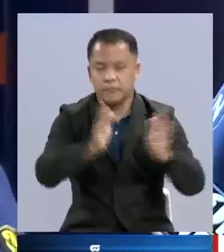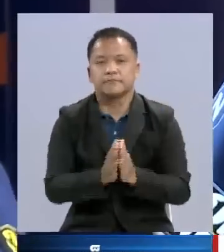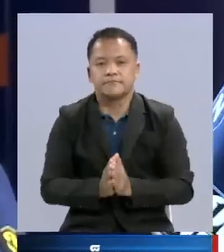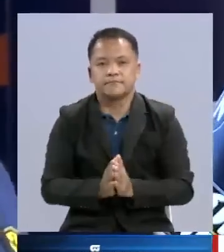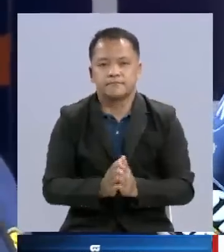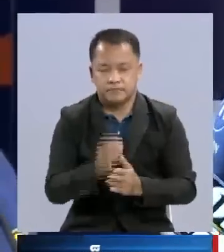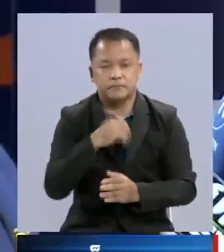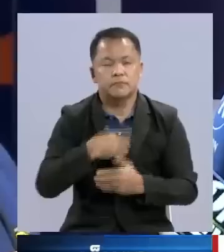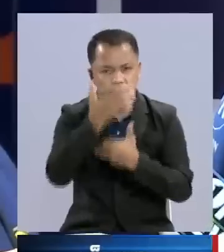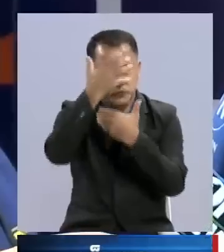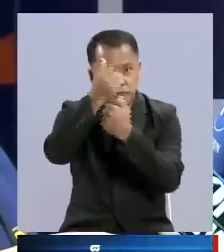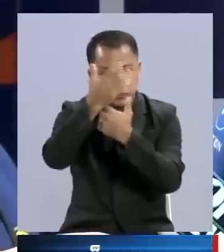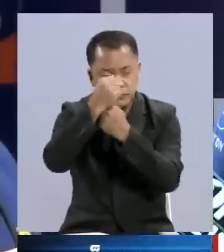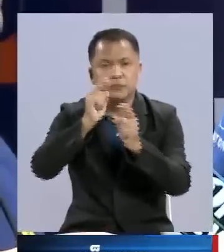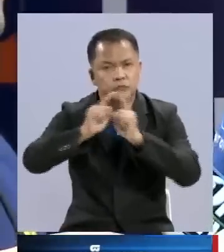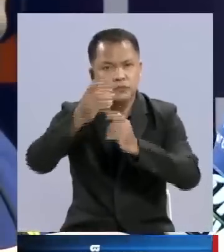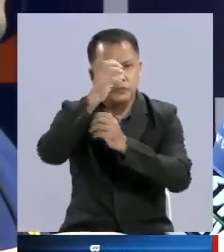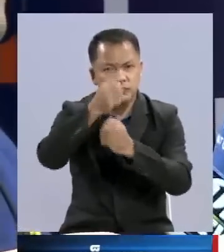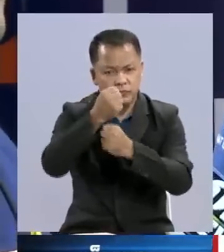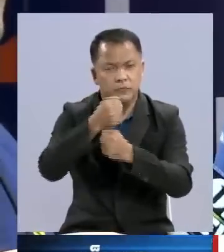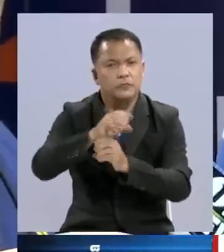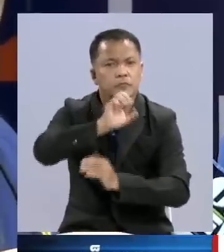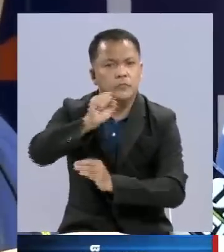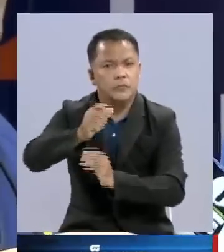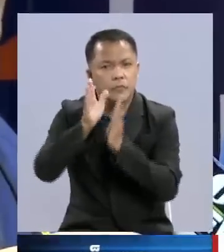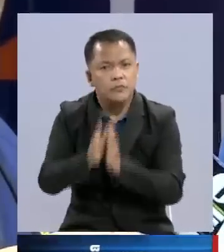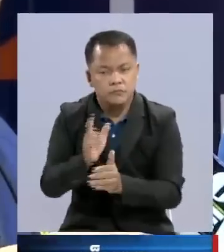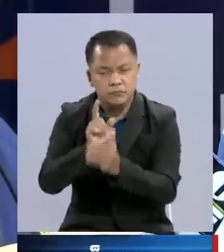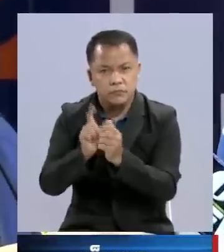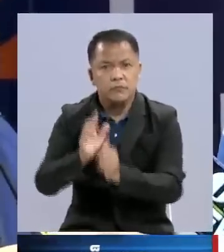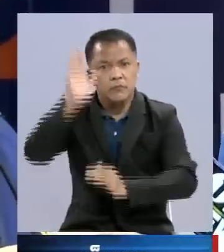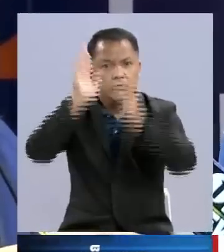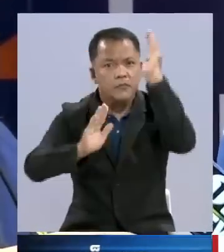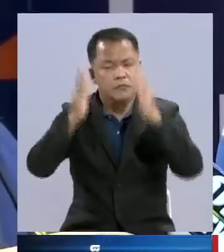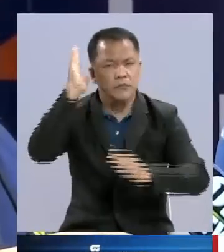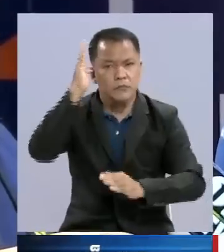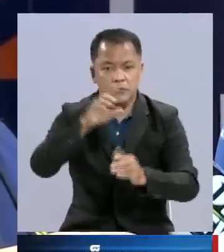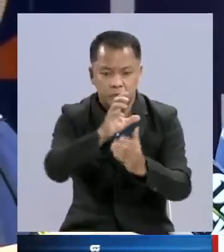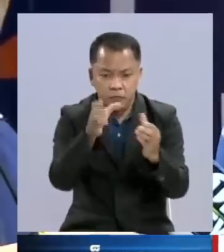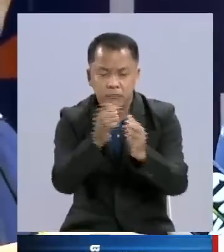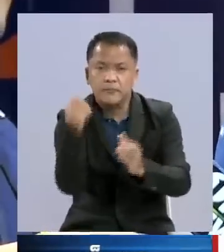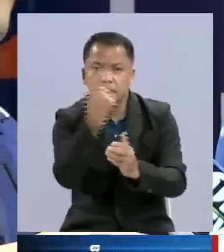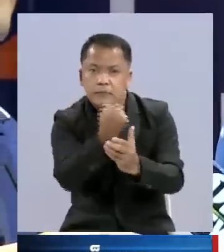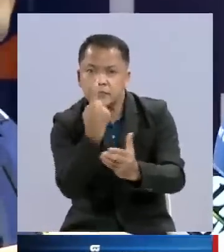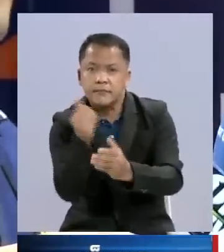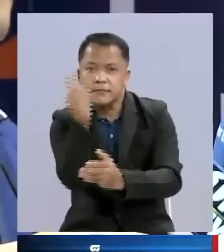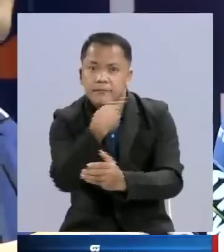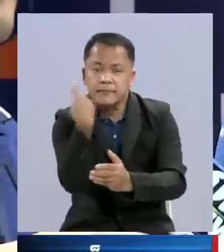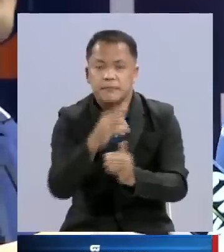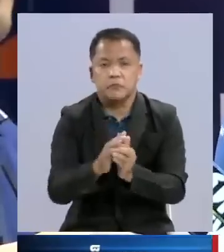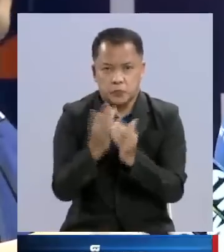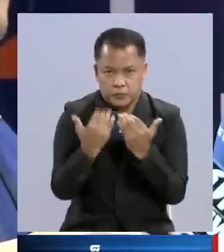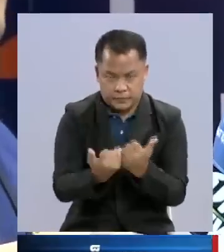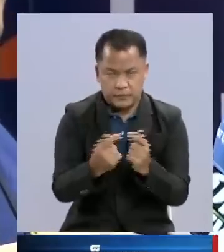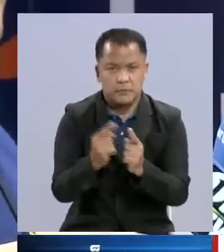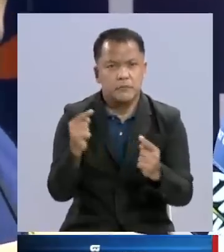จครับว่าไอ้คุยสสรายบุคคลเนี่ยสุดท้ายแล้ววันโหวตอ่ะจะมาจากส่วนไหนพรรคไหนบ้างอ่ะเนี่ยนะครับทีนี้อี